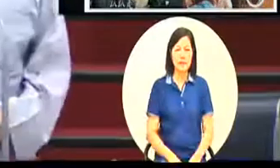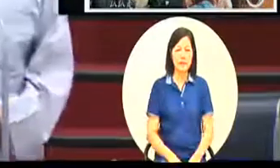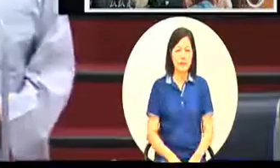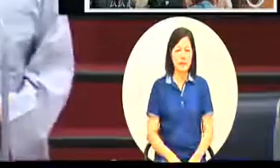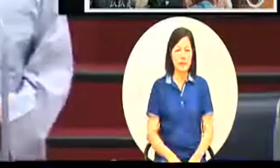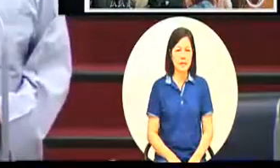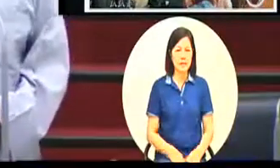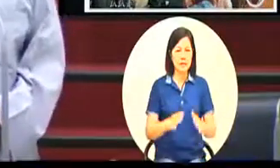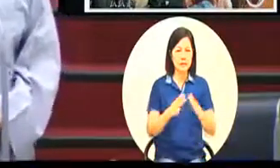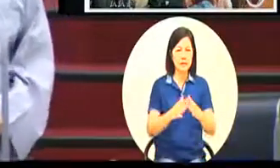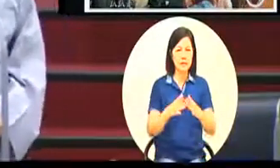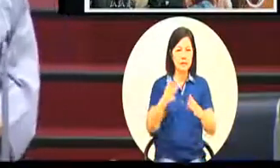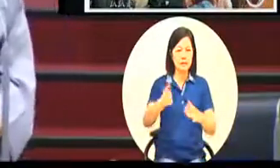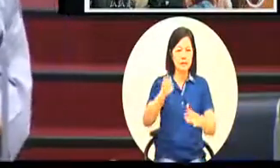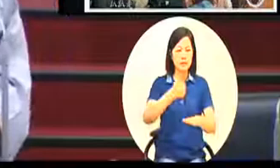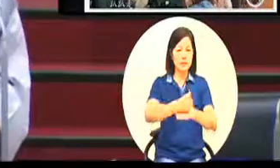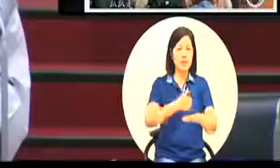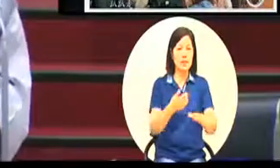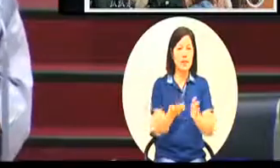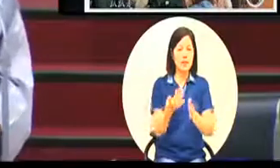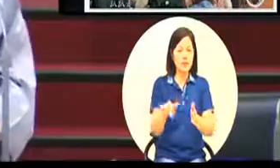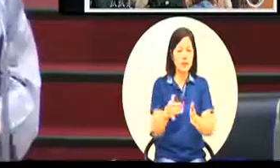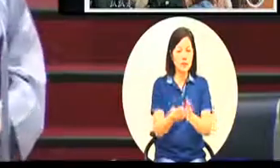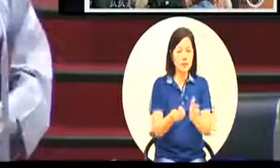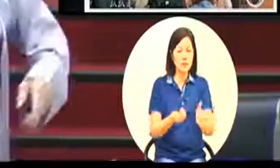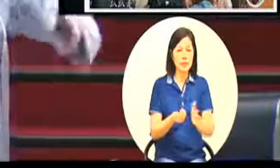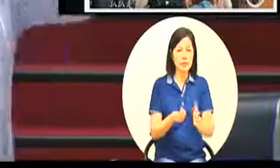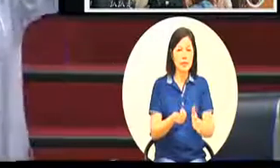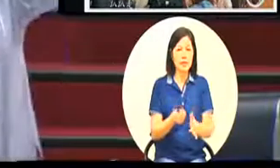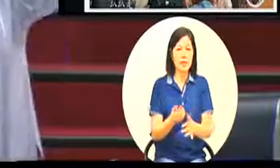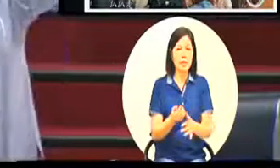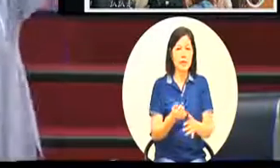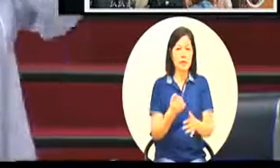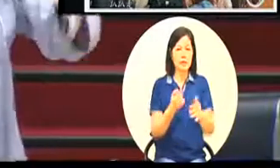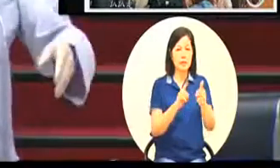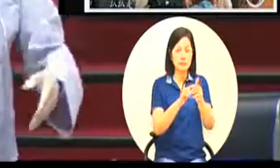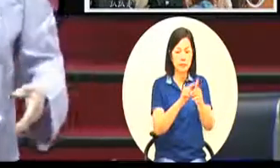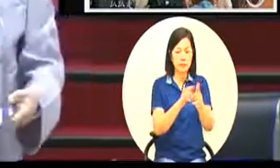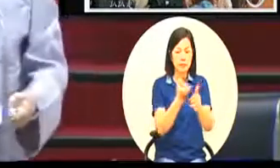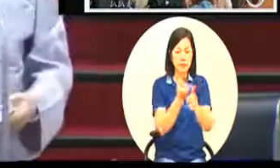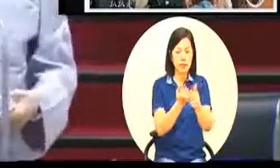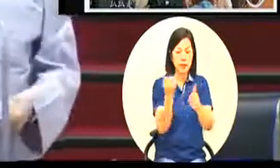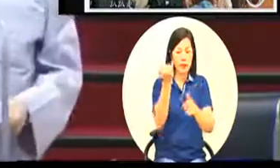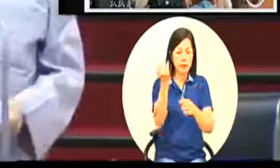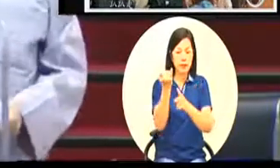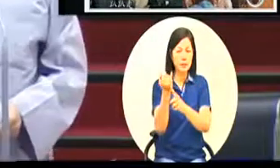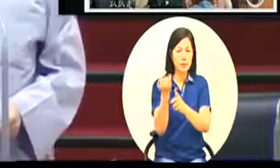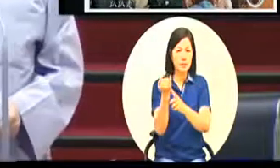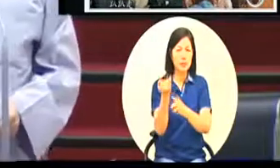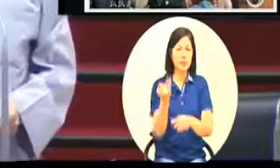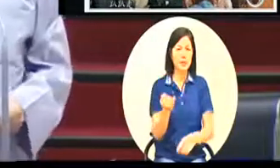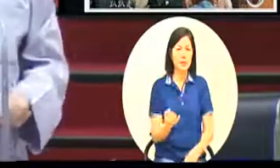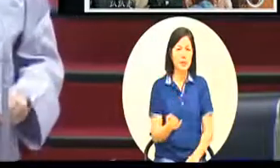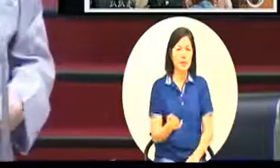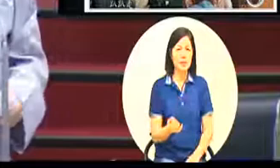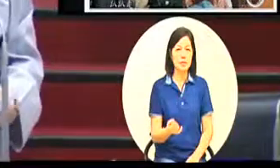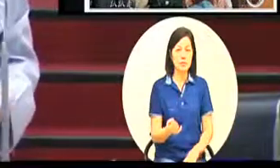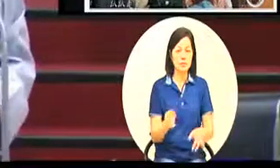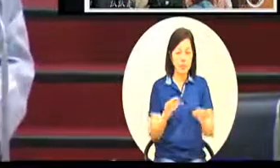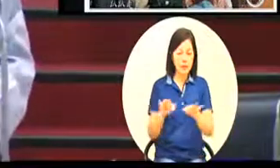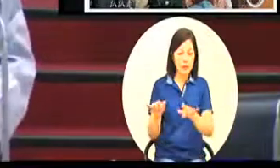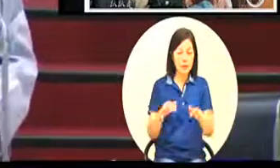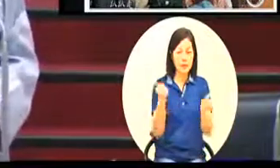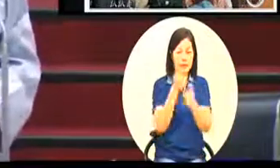阵，地中的牵手。做某某国中的音乐，那就代课老师